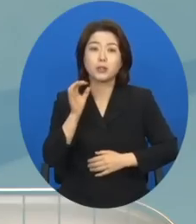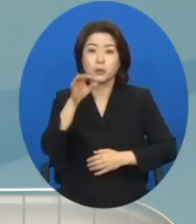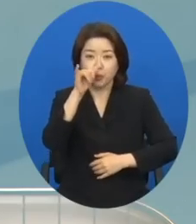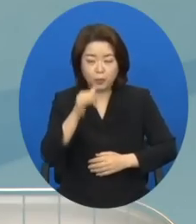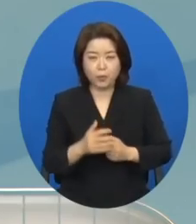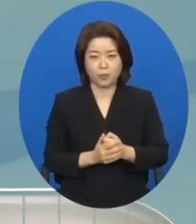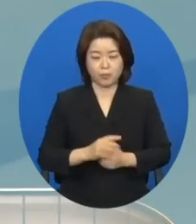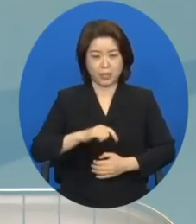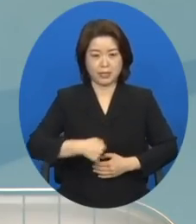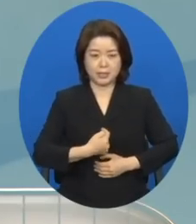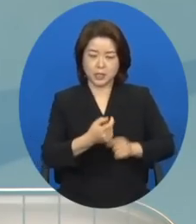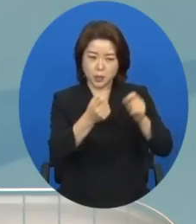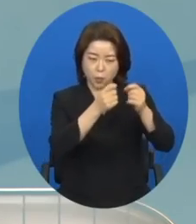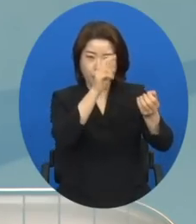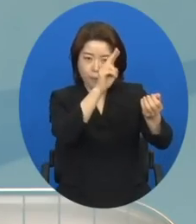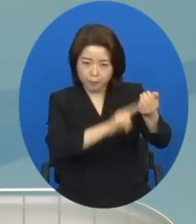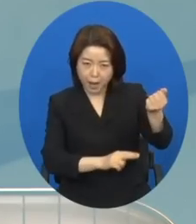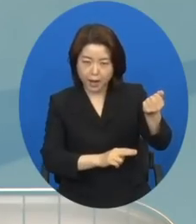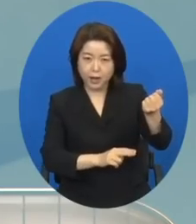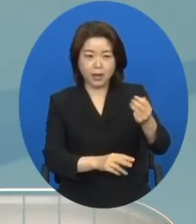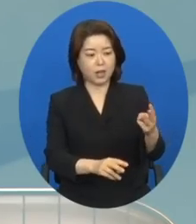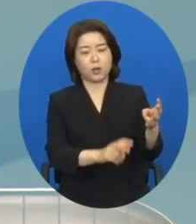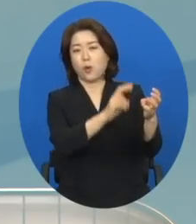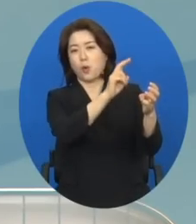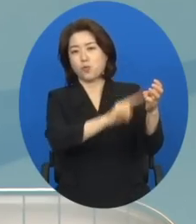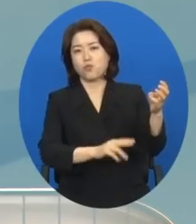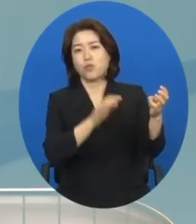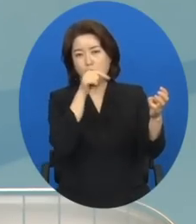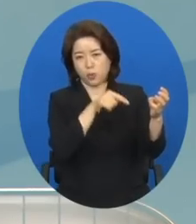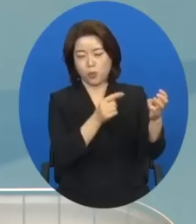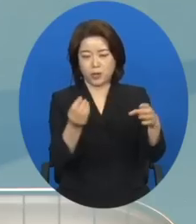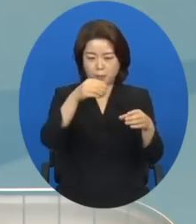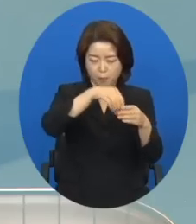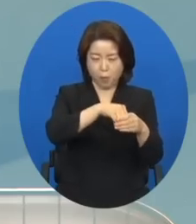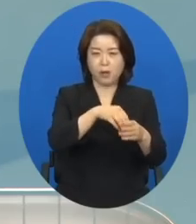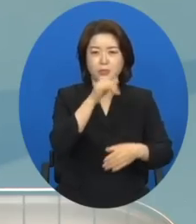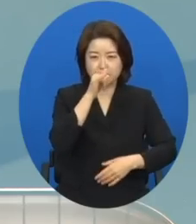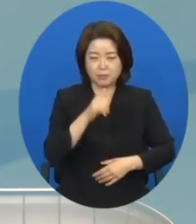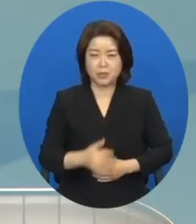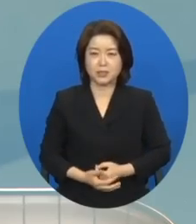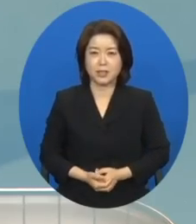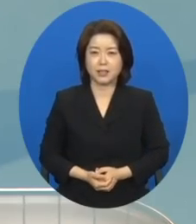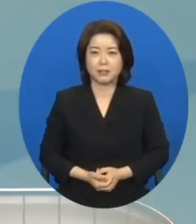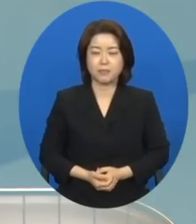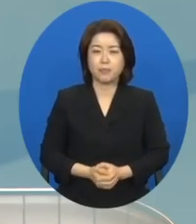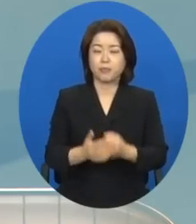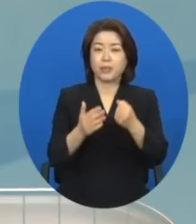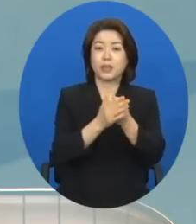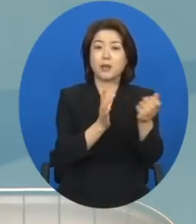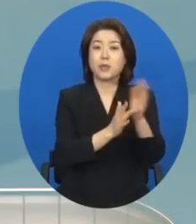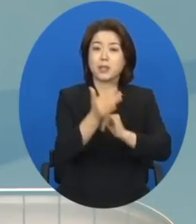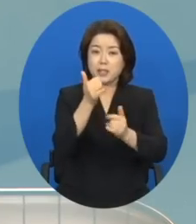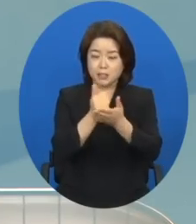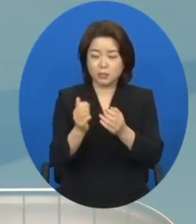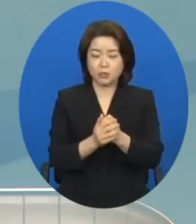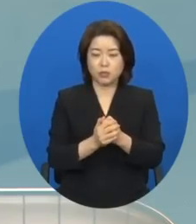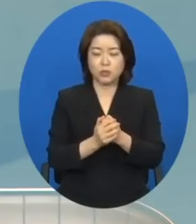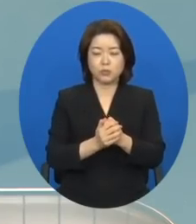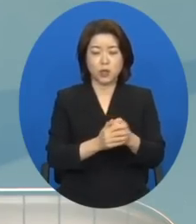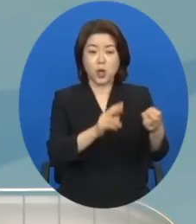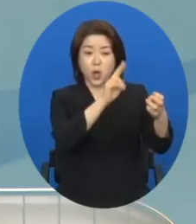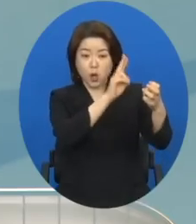자신을 곧 팔 유다도 여기에 포함되어 있어요. 그러니까 예수님은 이 유다의